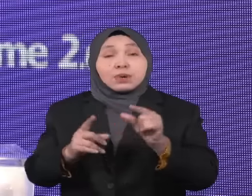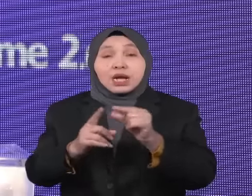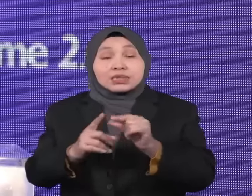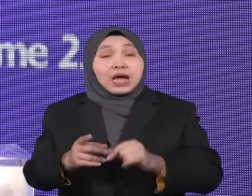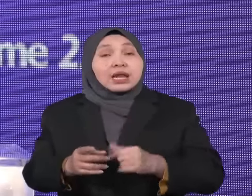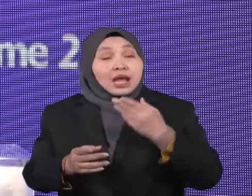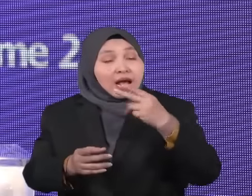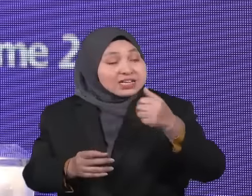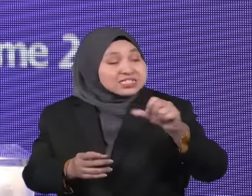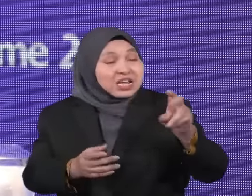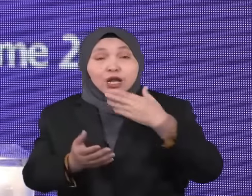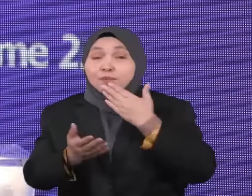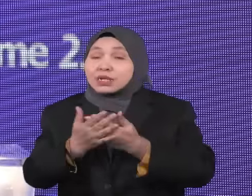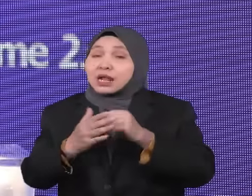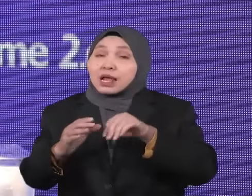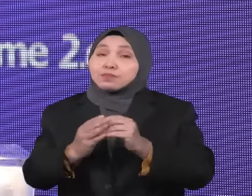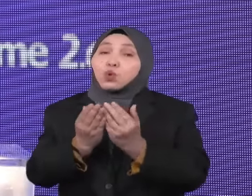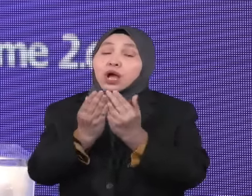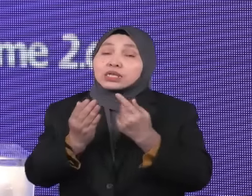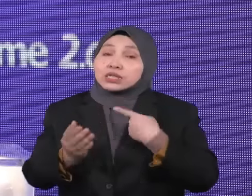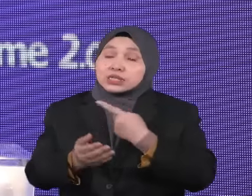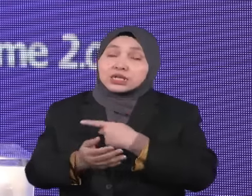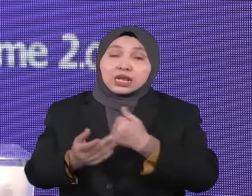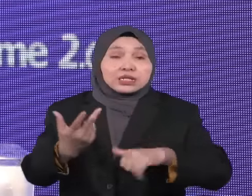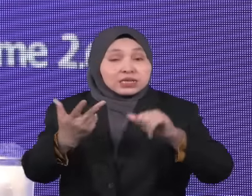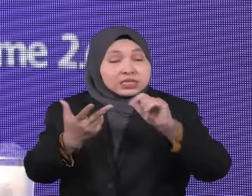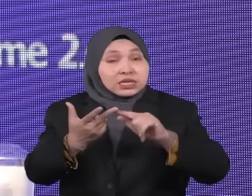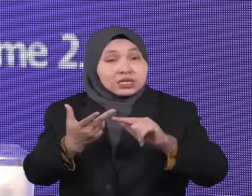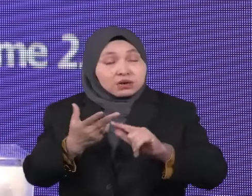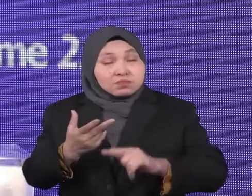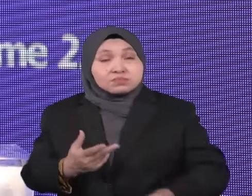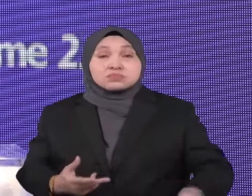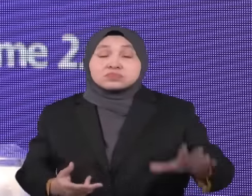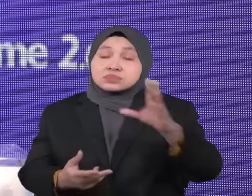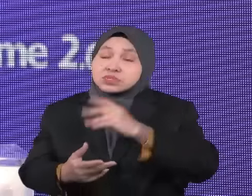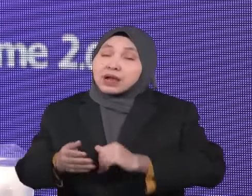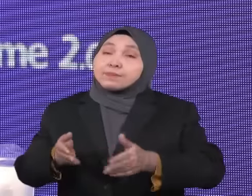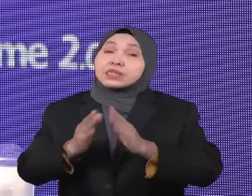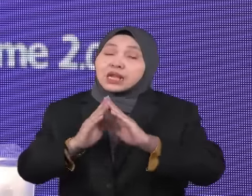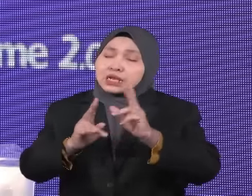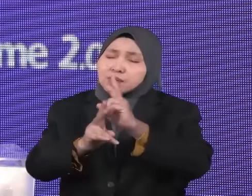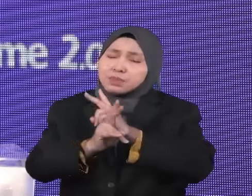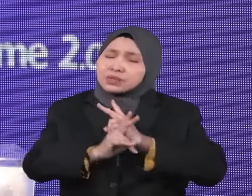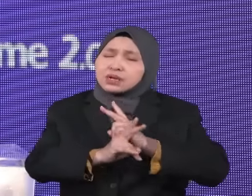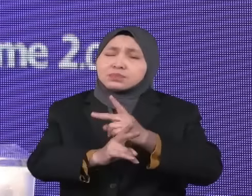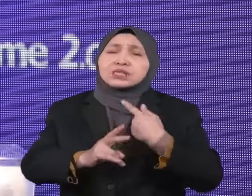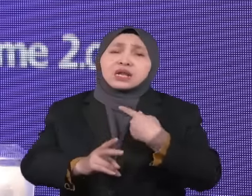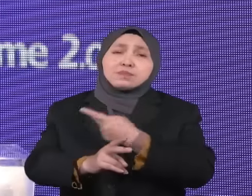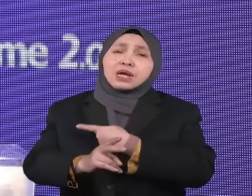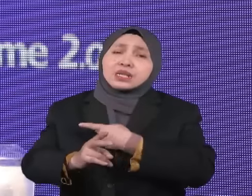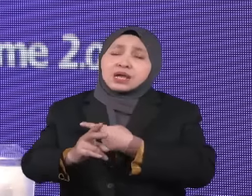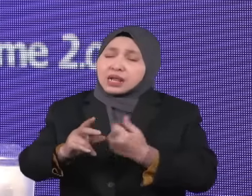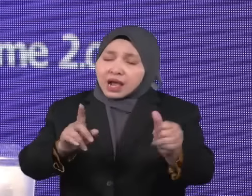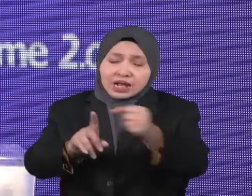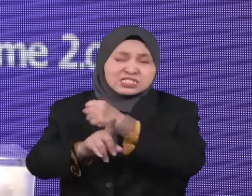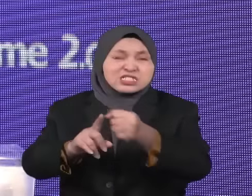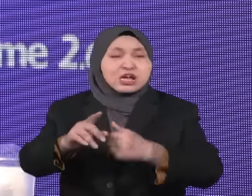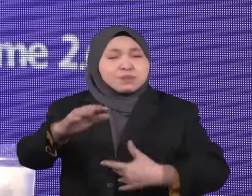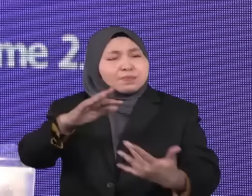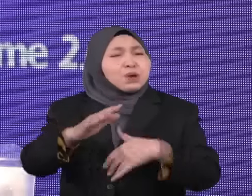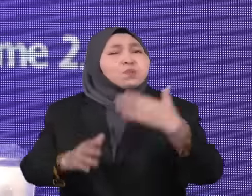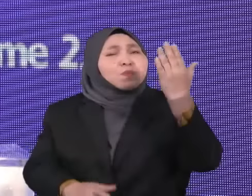hasanah dalam doa kita. Dan yang ketiganya adalah waqina adzabannar. dan jauhkanlah kami daripada azab api neraka.